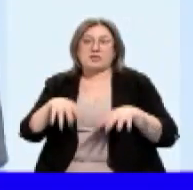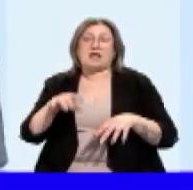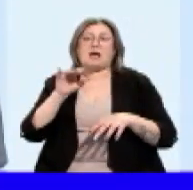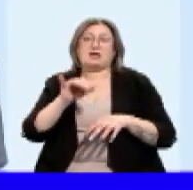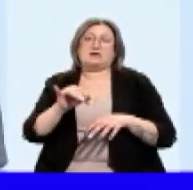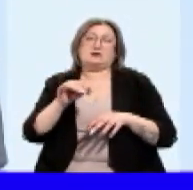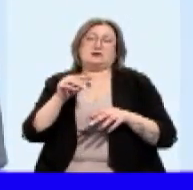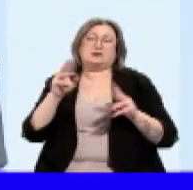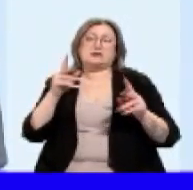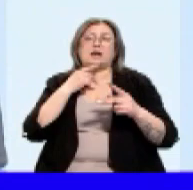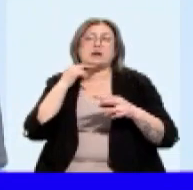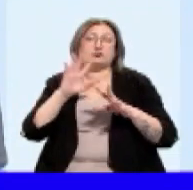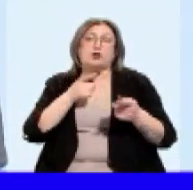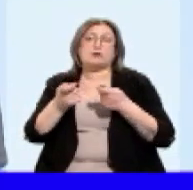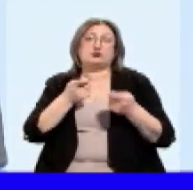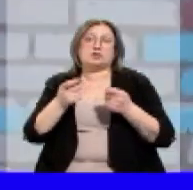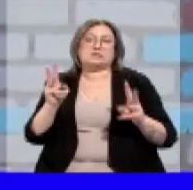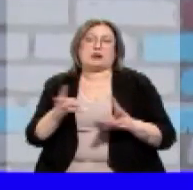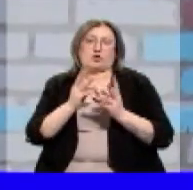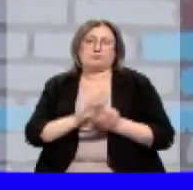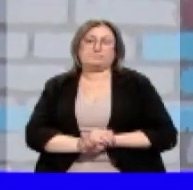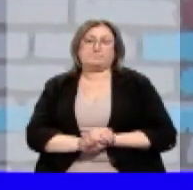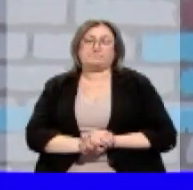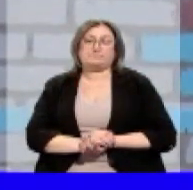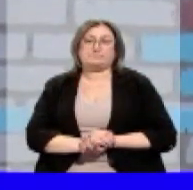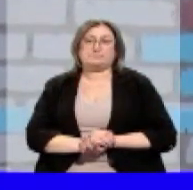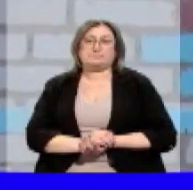неосторожное обращение с огнем и другие. Алмажана Манкельдинова, Диар Ахметшин, телеканал Костанай.